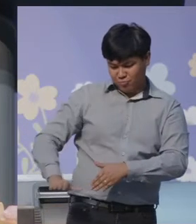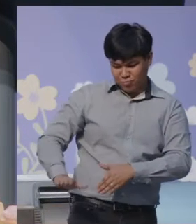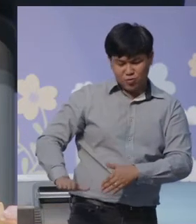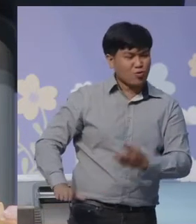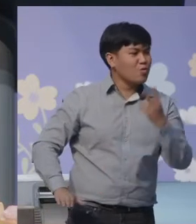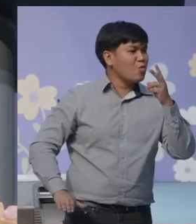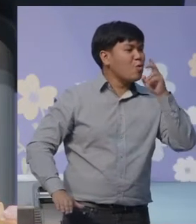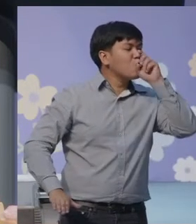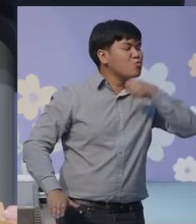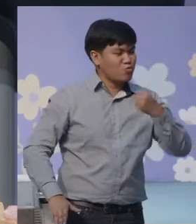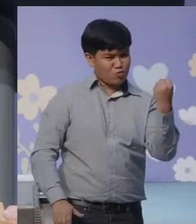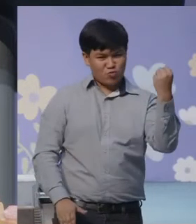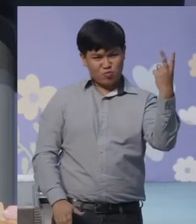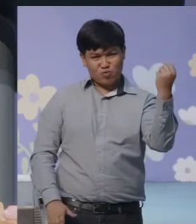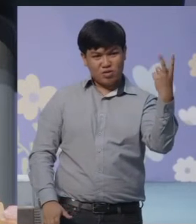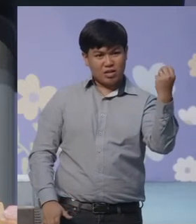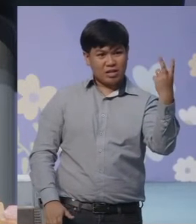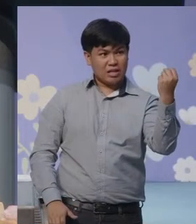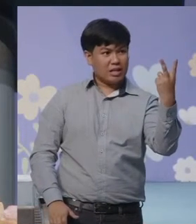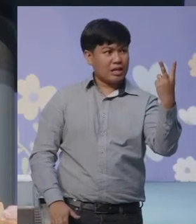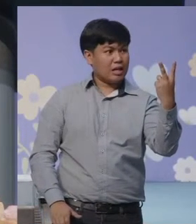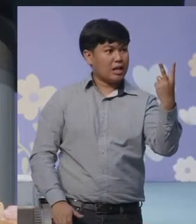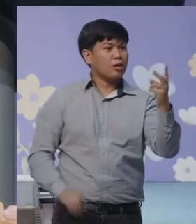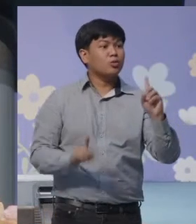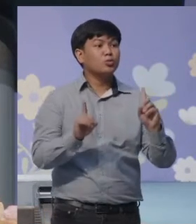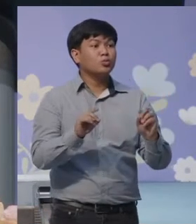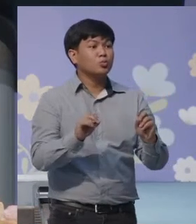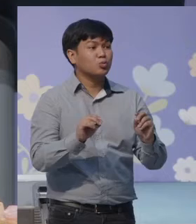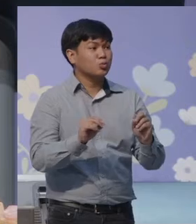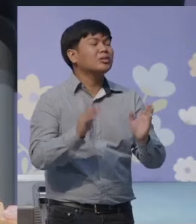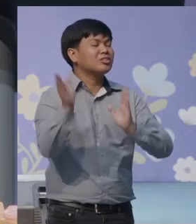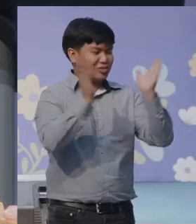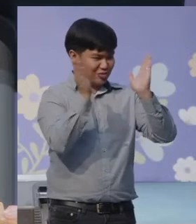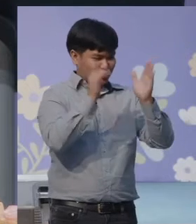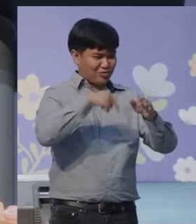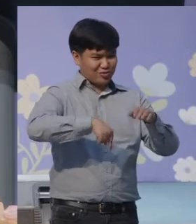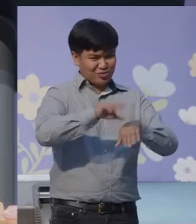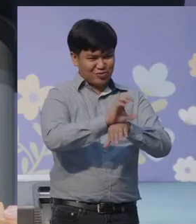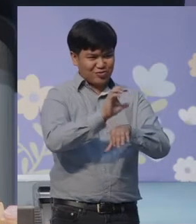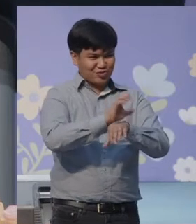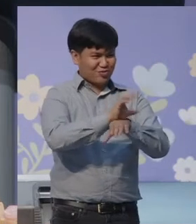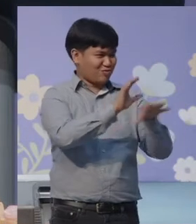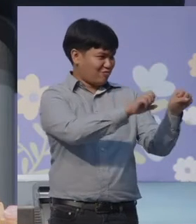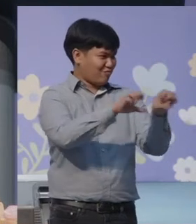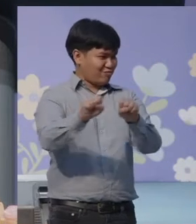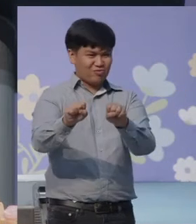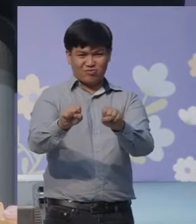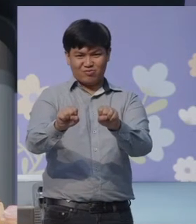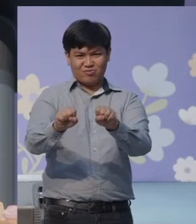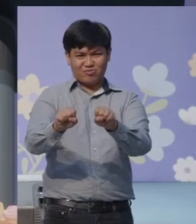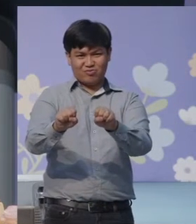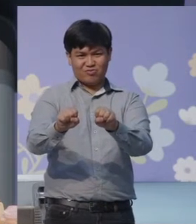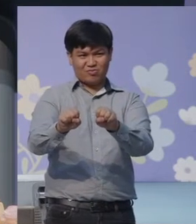2 taon na at naninilbihan na sa simbahan sapagkat